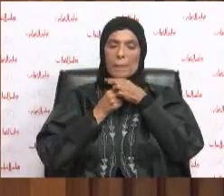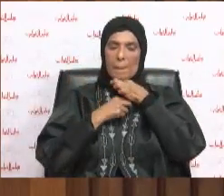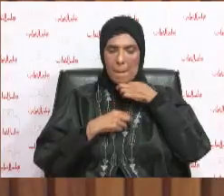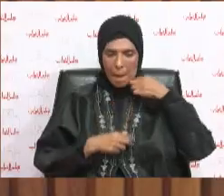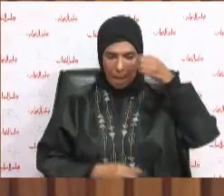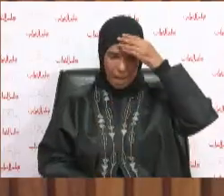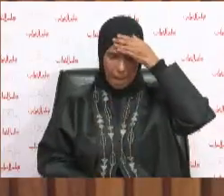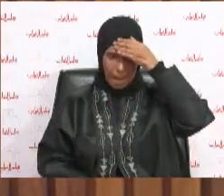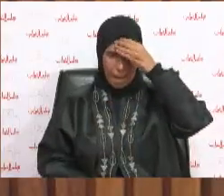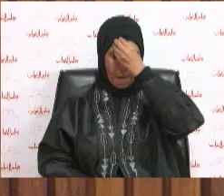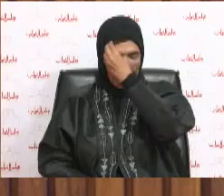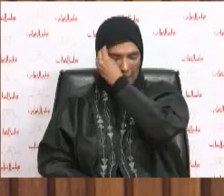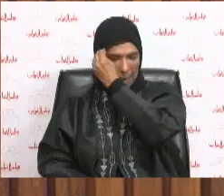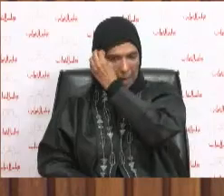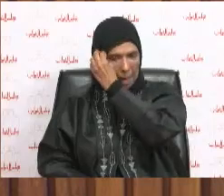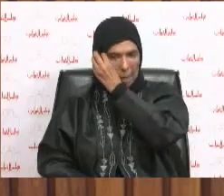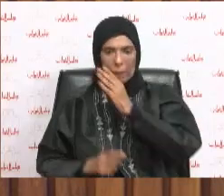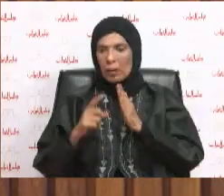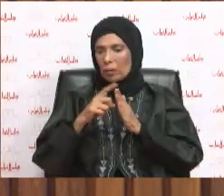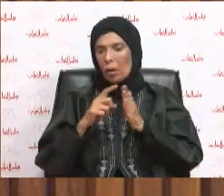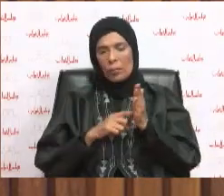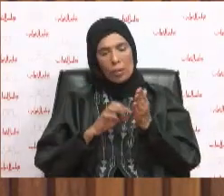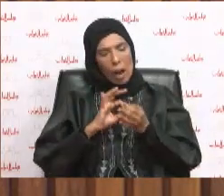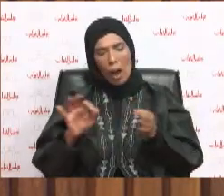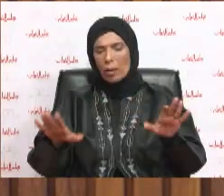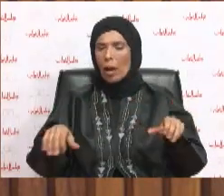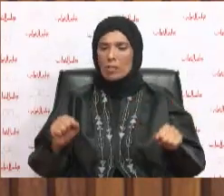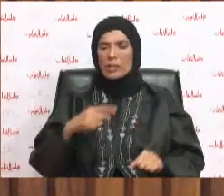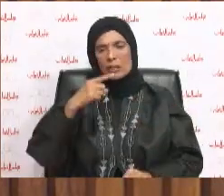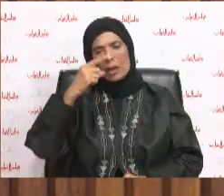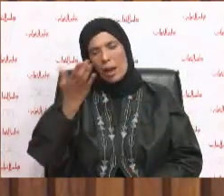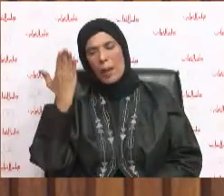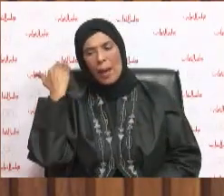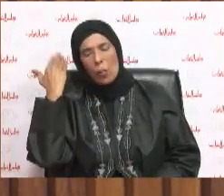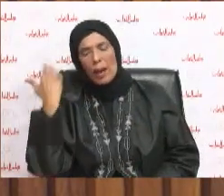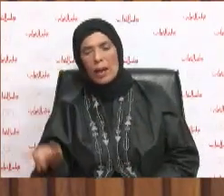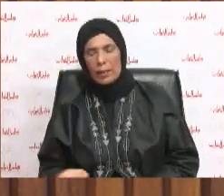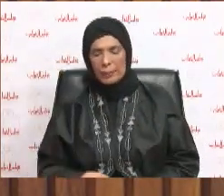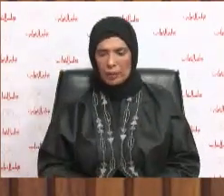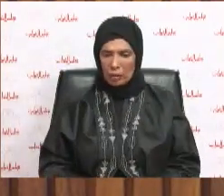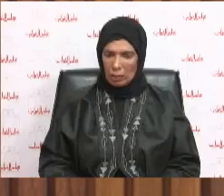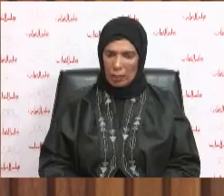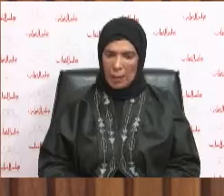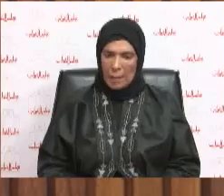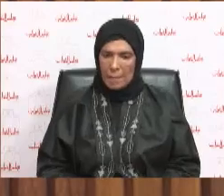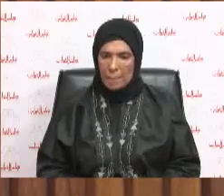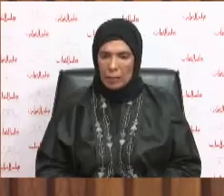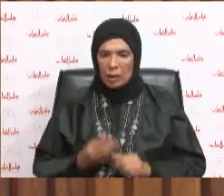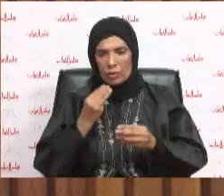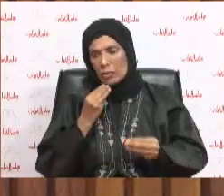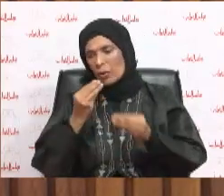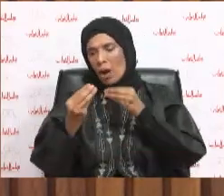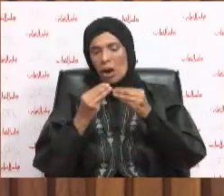ذكر سعادة الأخ مقرر أن القانون تم إلغاء، يعني إحنا ما نتكلم عن شيء صار أو بيصير، فخلاص ألغي. يعني بعد ليش نناقش إنه